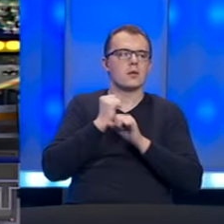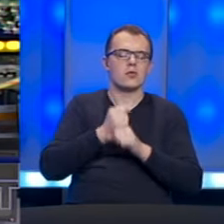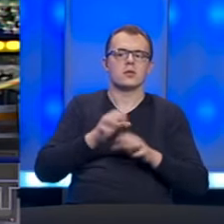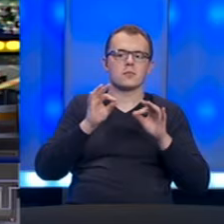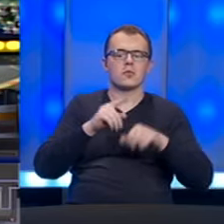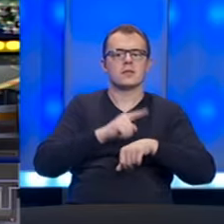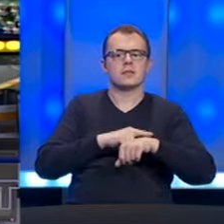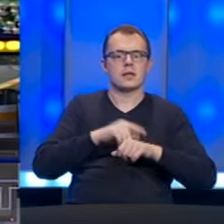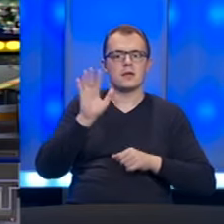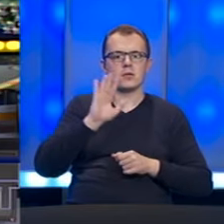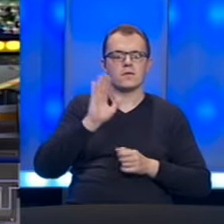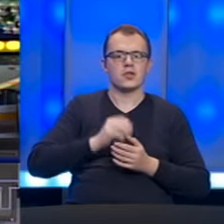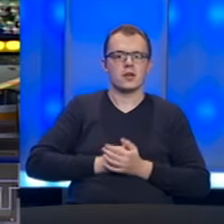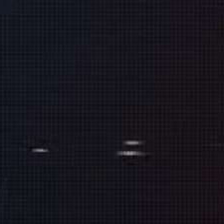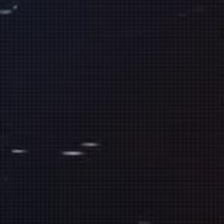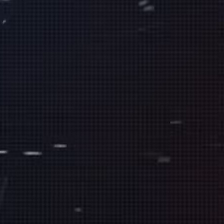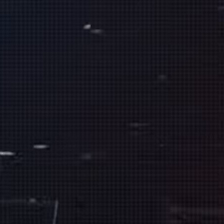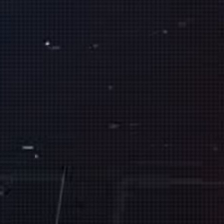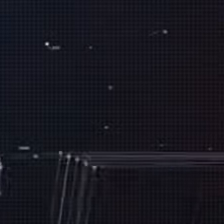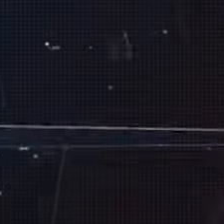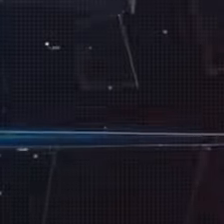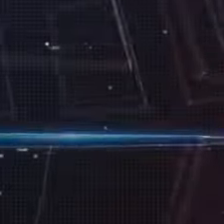10 sati. Doviđenja.